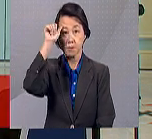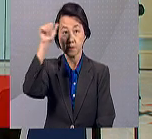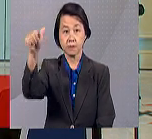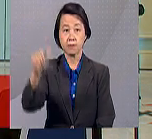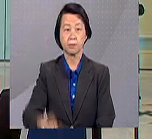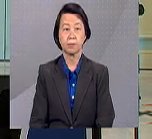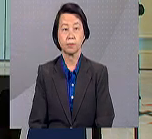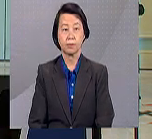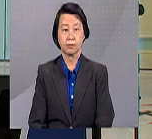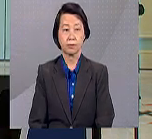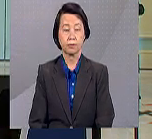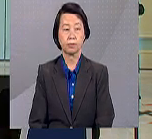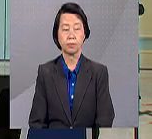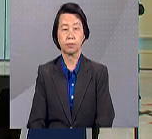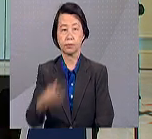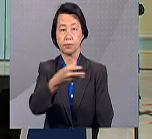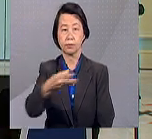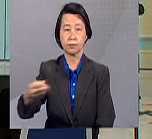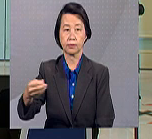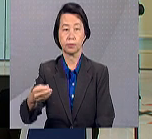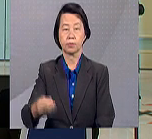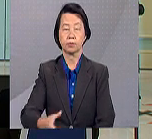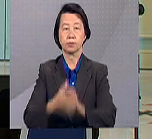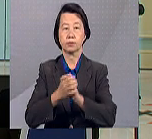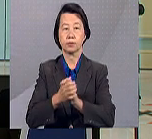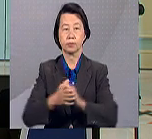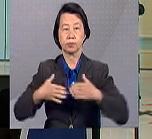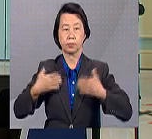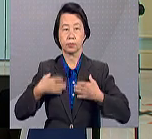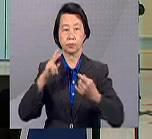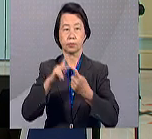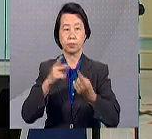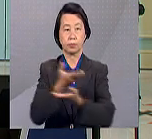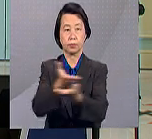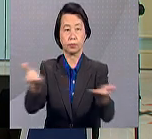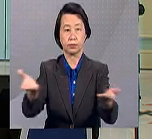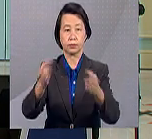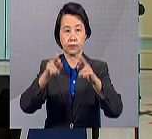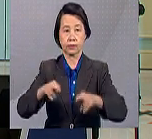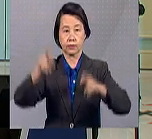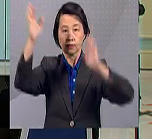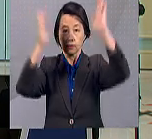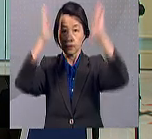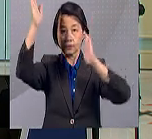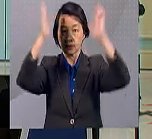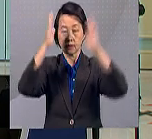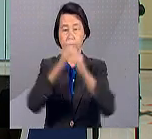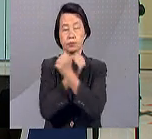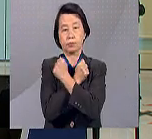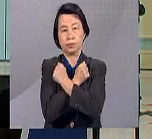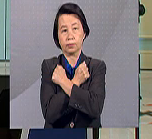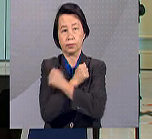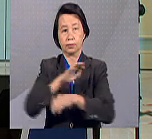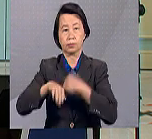Assalamualaikum warahmatullahi wabarakatuh dan salam sejahtera kepada seluruh rakyat Malaysia yang dikasihi